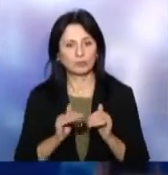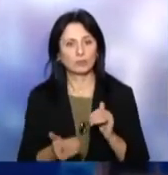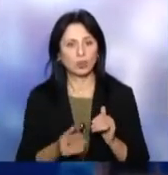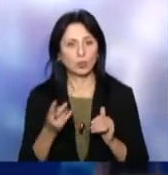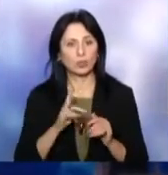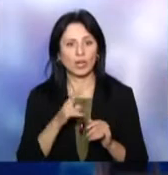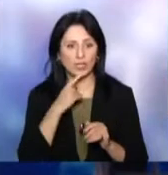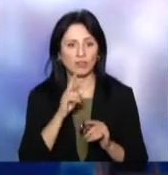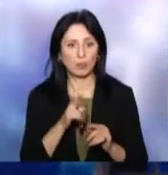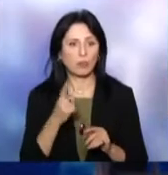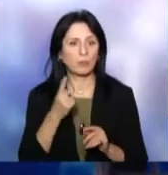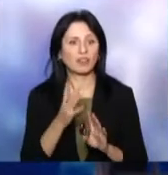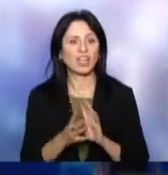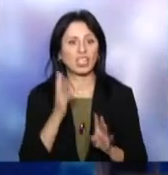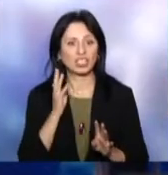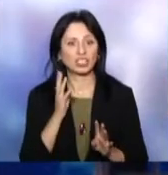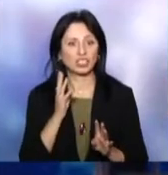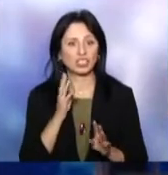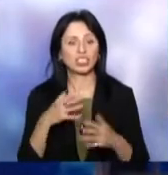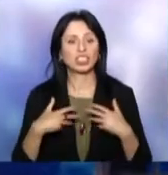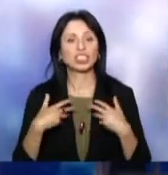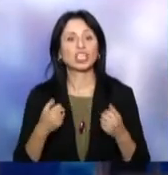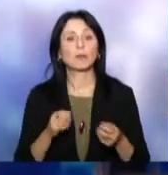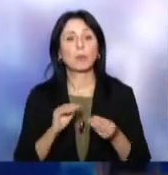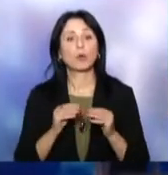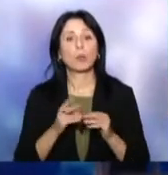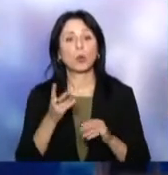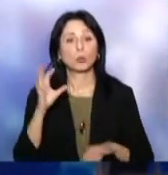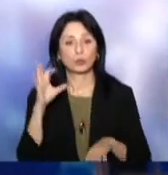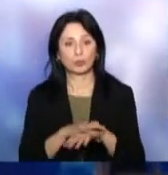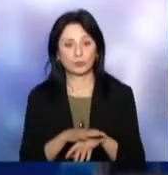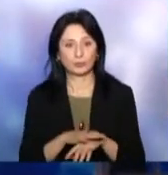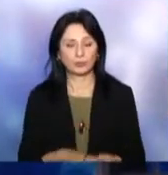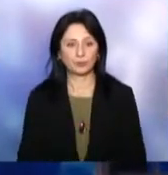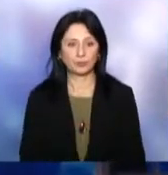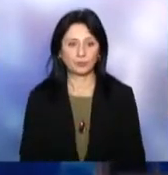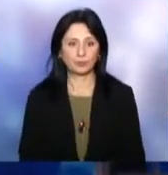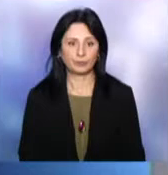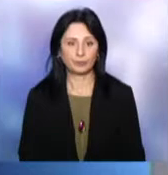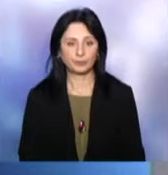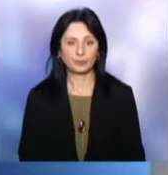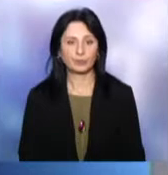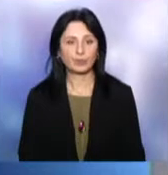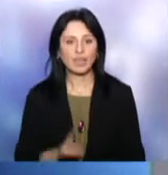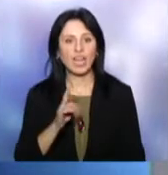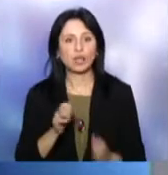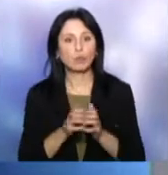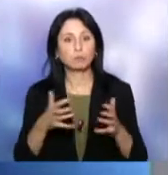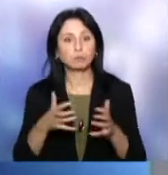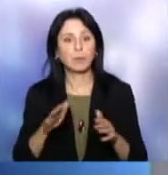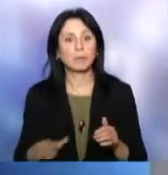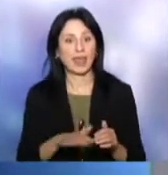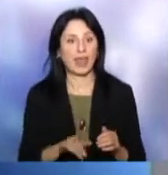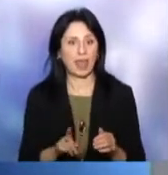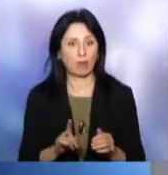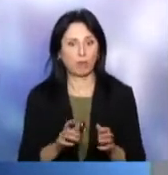თუმცა რასაკვირველია, პირველ რიგში ჯანმრთელობის პრობლემა უნდა გამოირიცხოს. დიახ, ანუ რატომ სივდება ფეხები